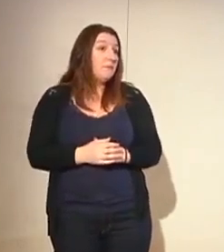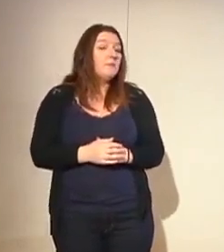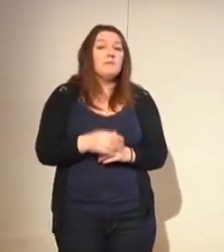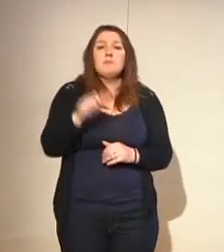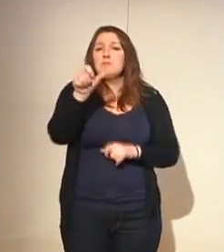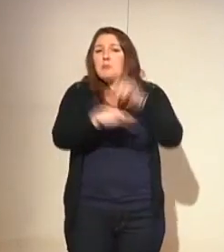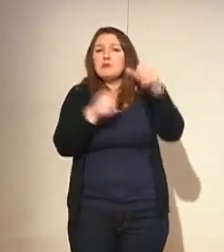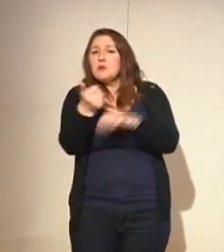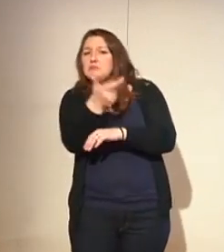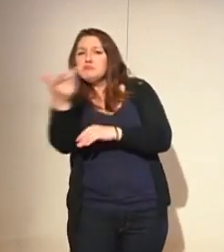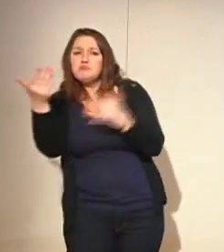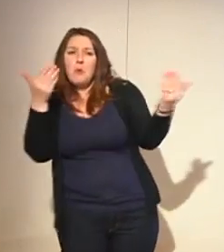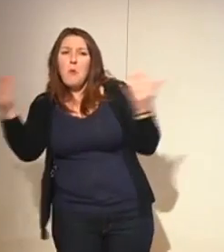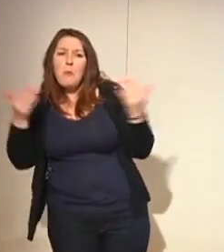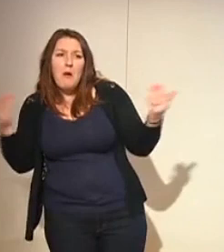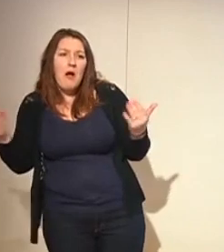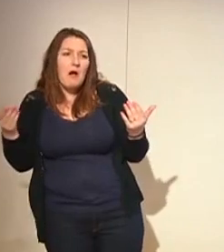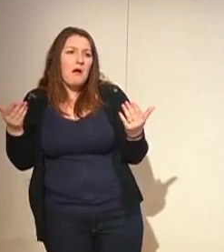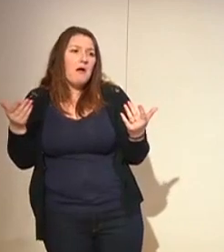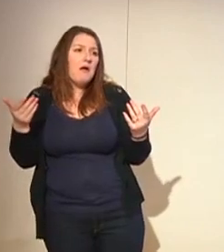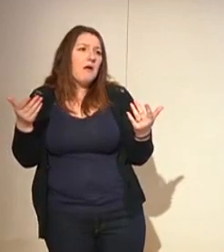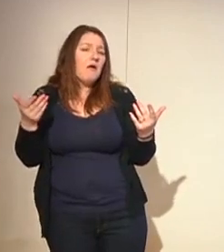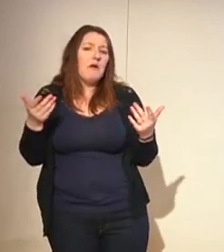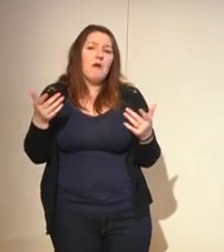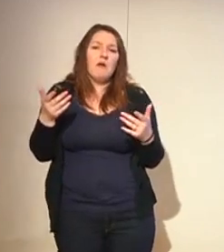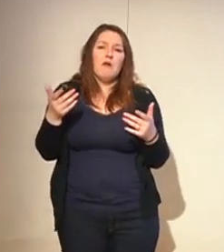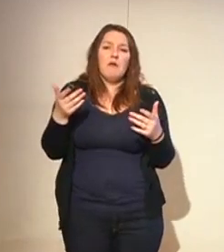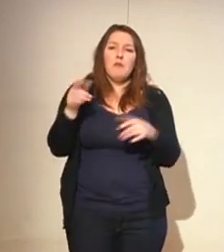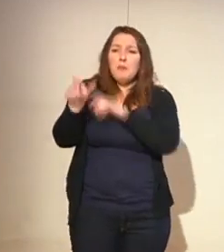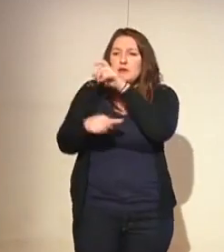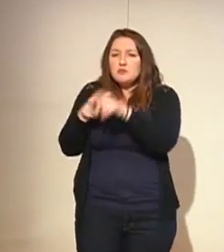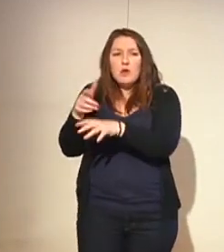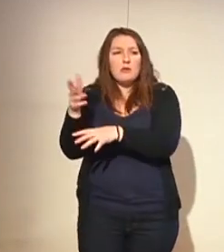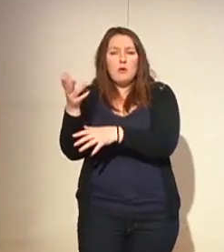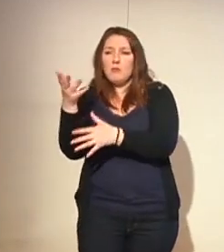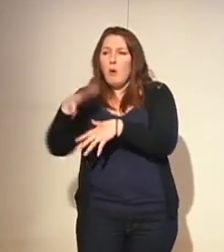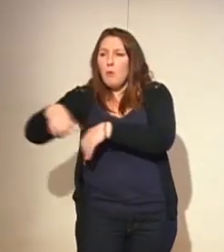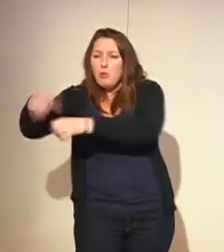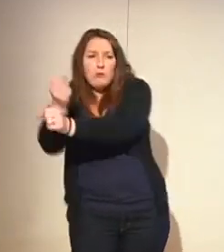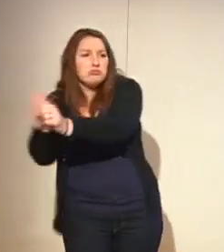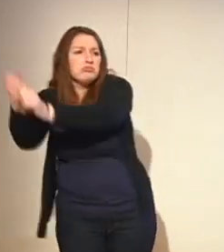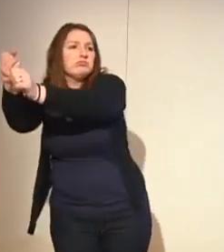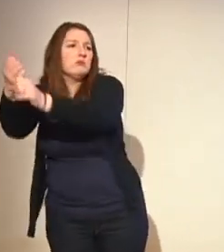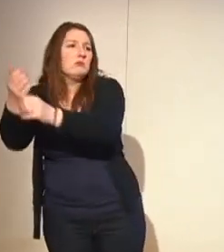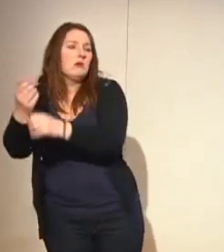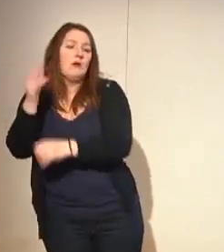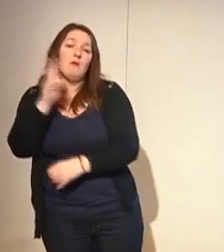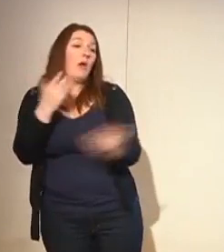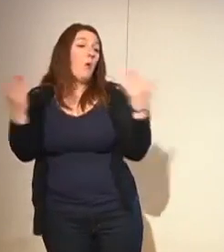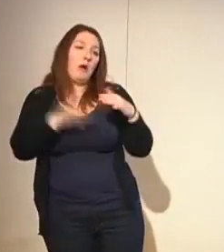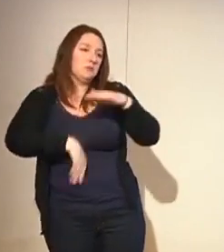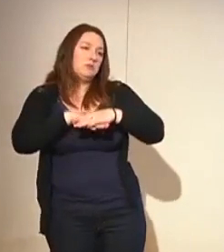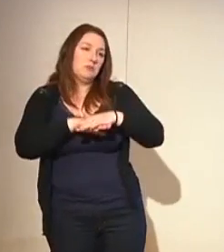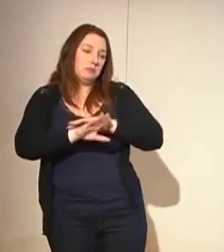opposant l'économie faite par la délibération de ce soir avec la création d'emploi ou d'autres choses généré en rapport à ses limites